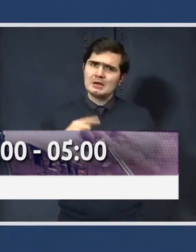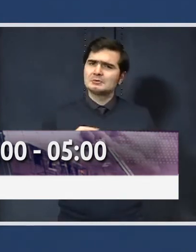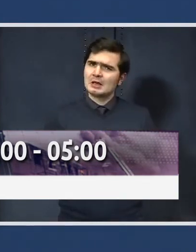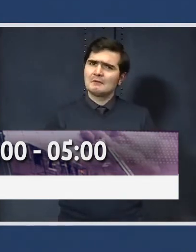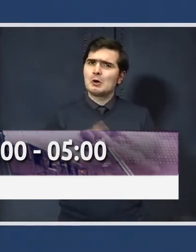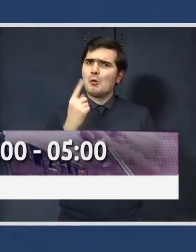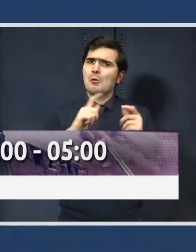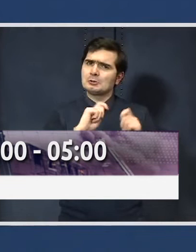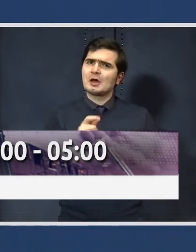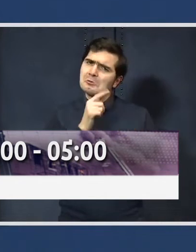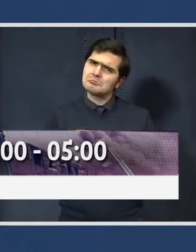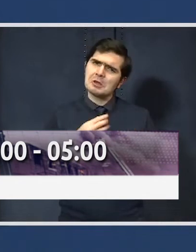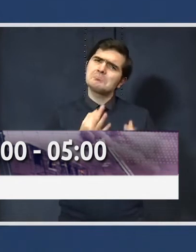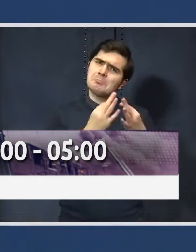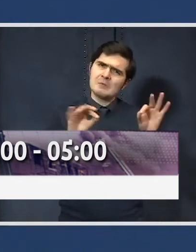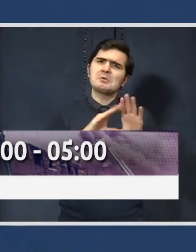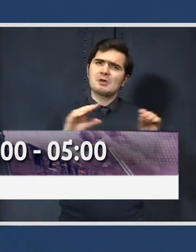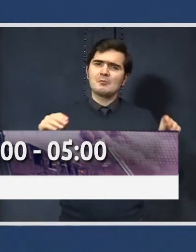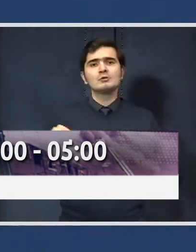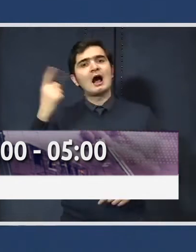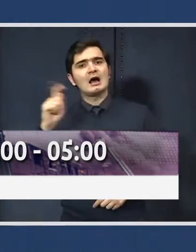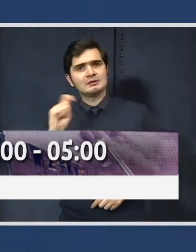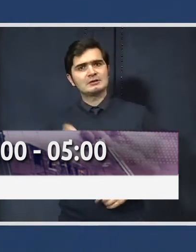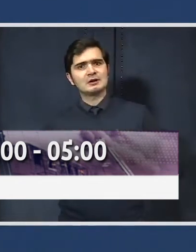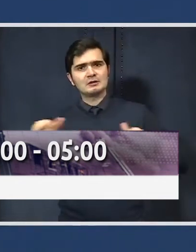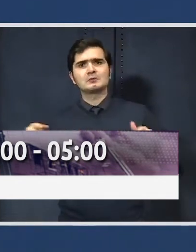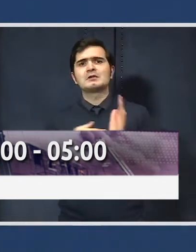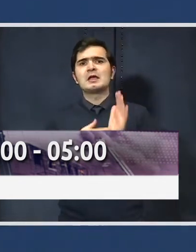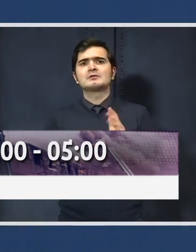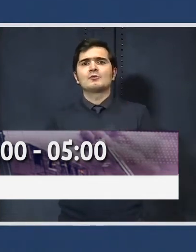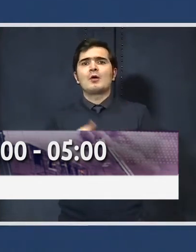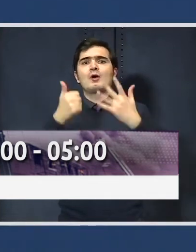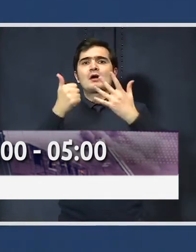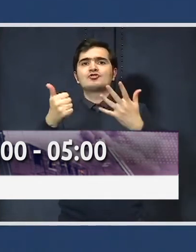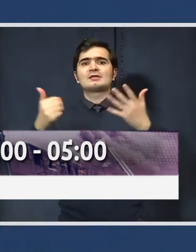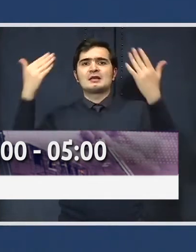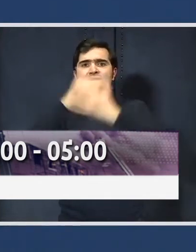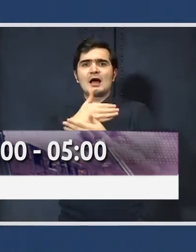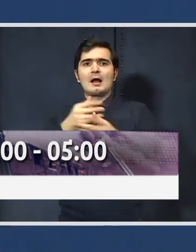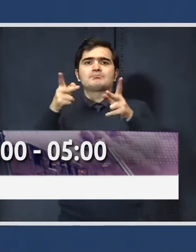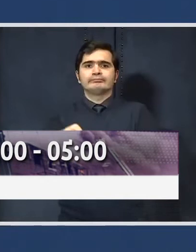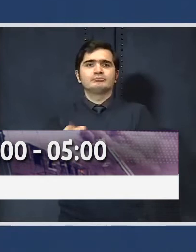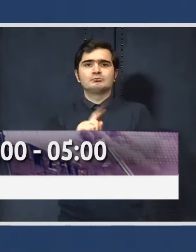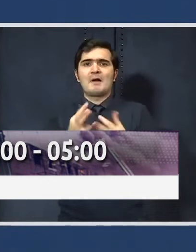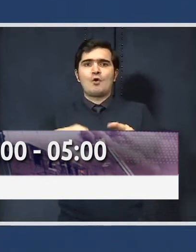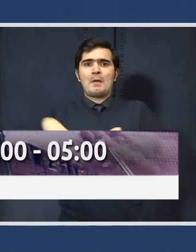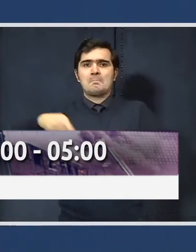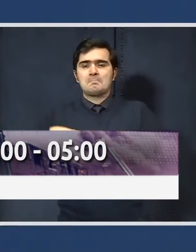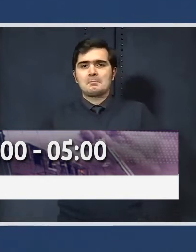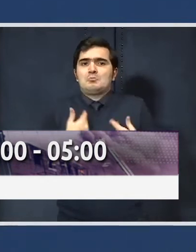permisive in tari dezvoltate unde după ora 6:00 nu se mai poate circula fara seara deci